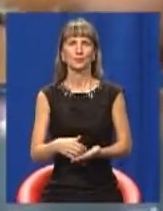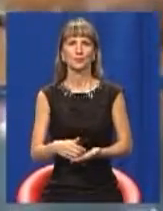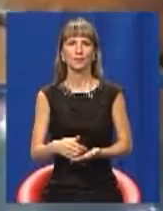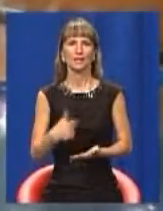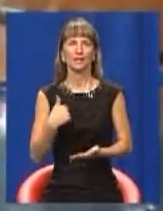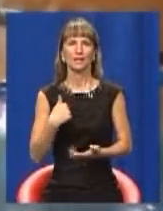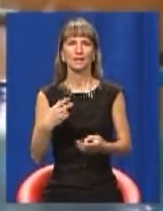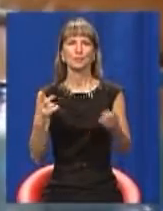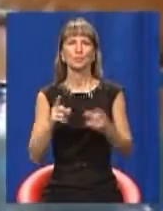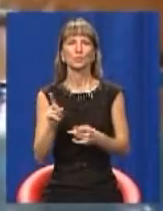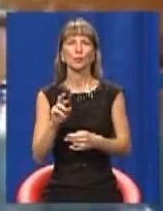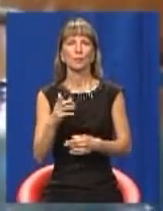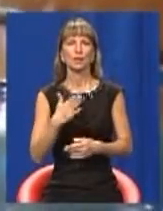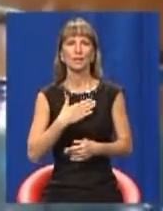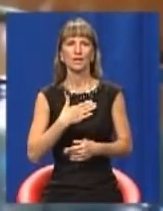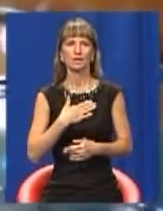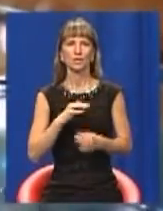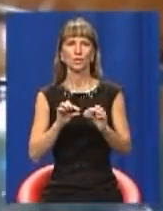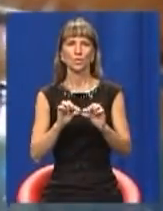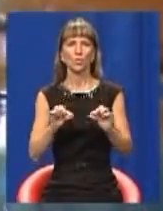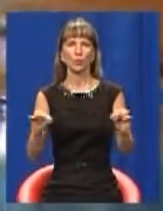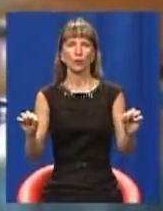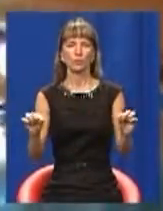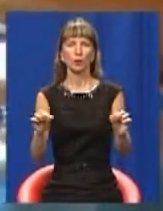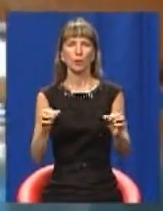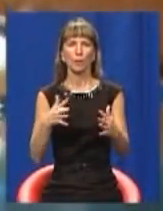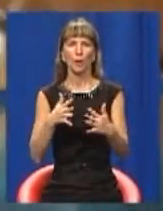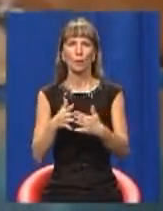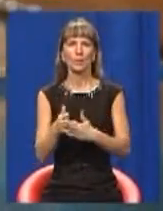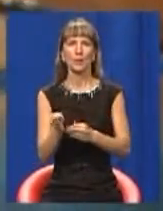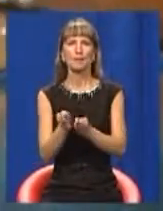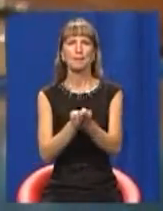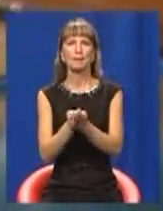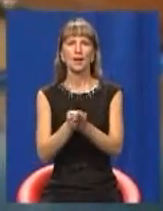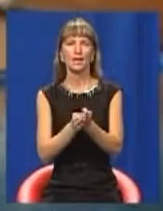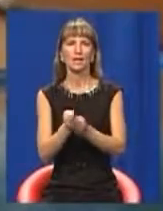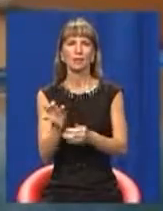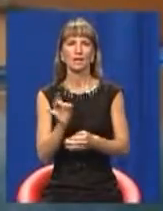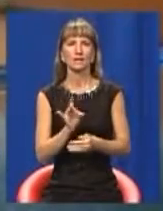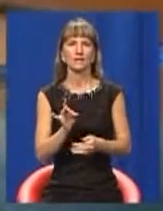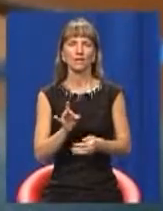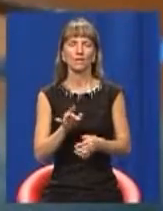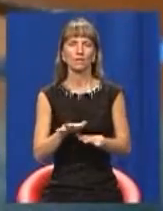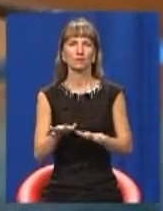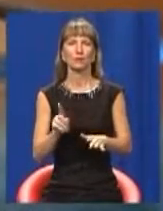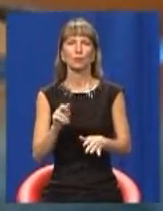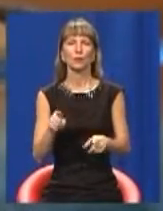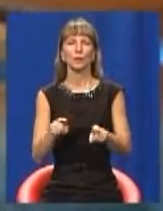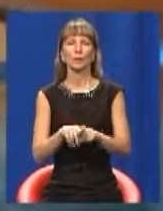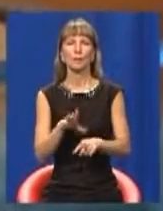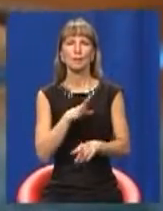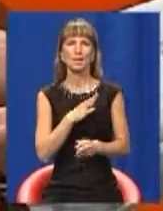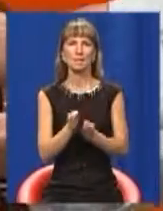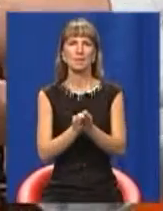Нам необходимо, чтобы наш шнурок пропитался мыльным раствором, чтобы он тоже стал